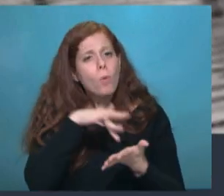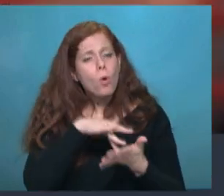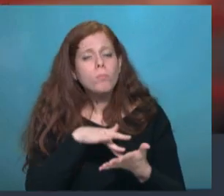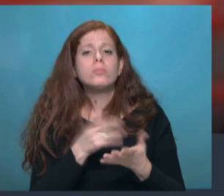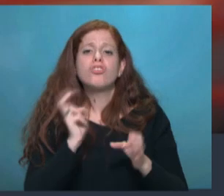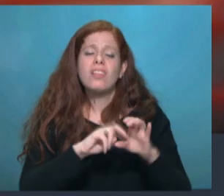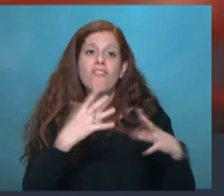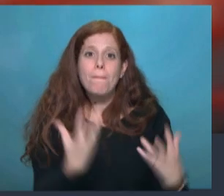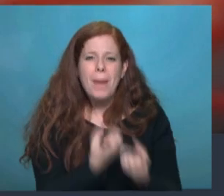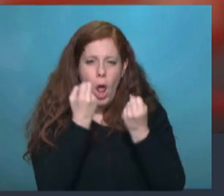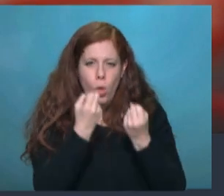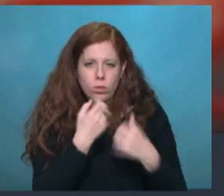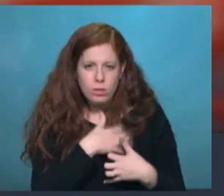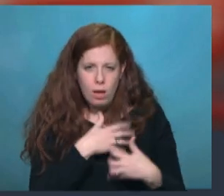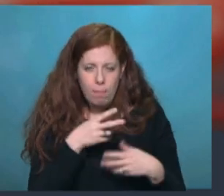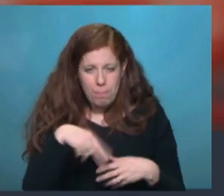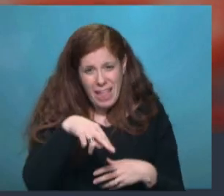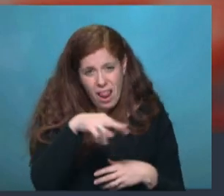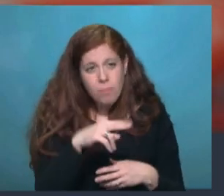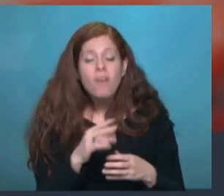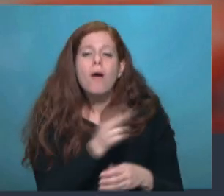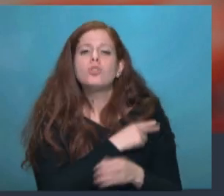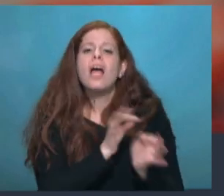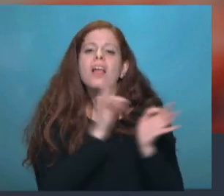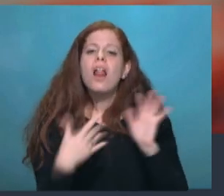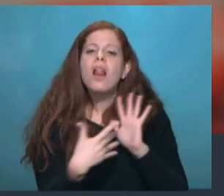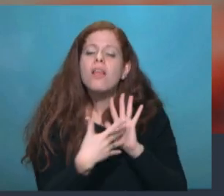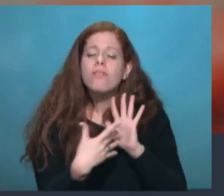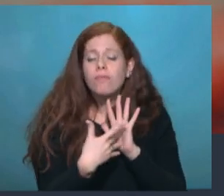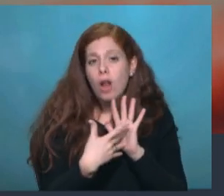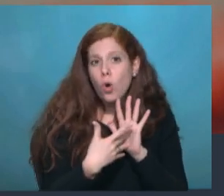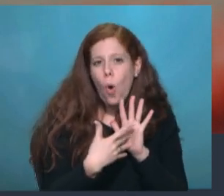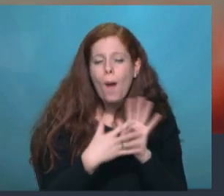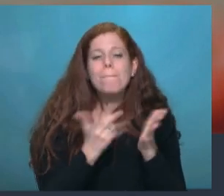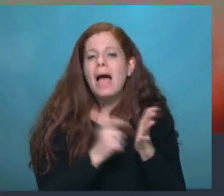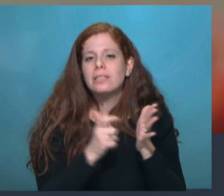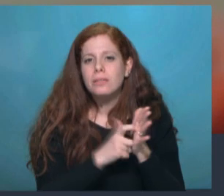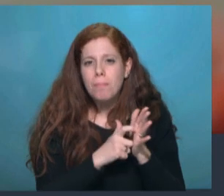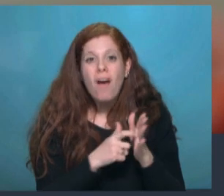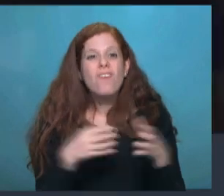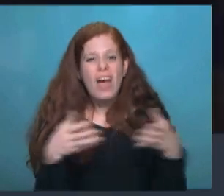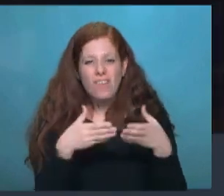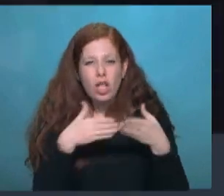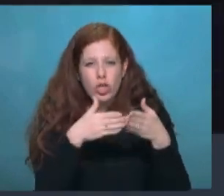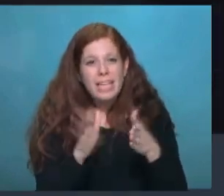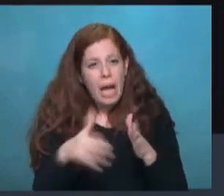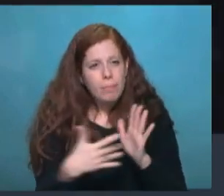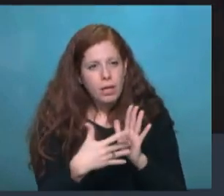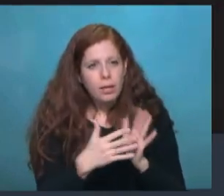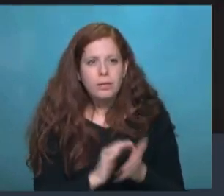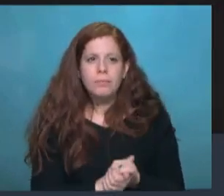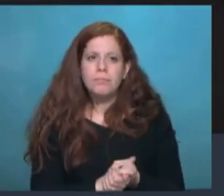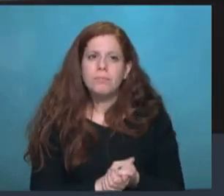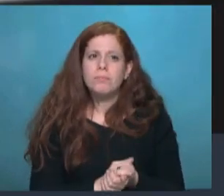שנפגעו, והמשטרה פתחה בחקירת נסיבות התאונה, וגם חברת השייט נחקרת. Es un río que es